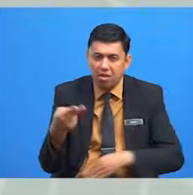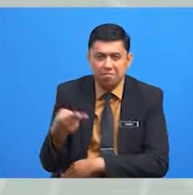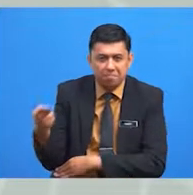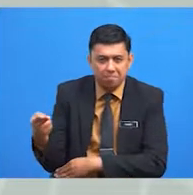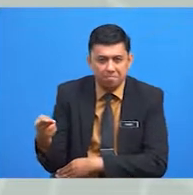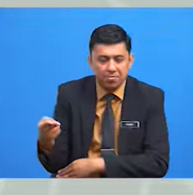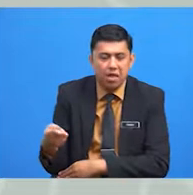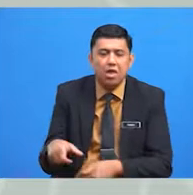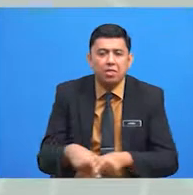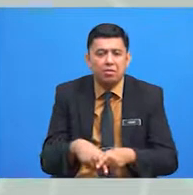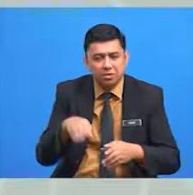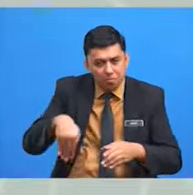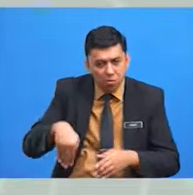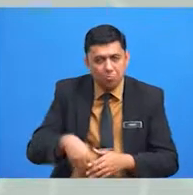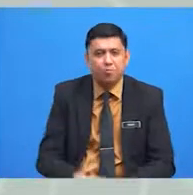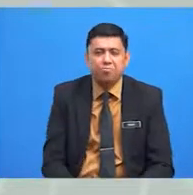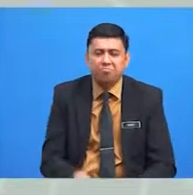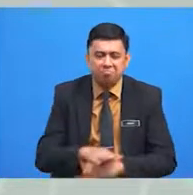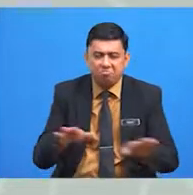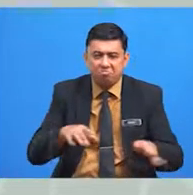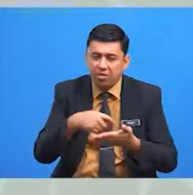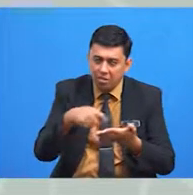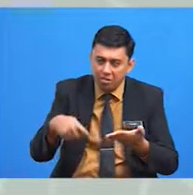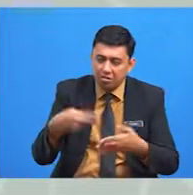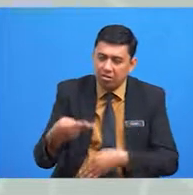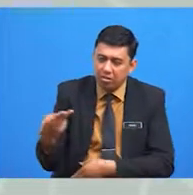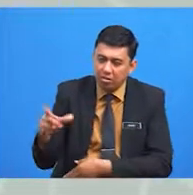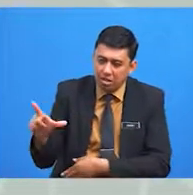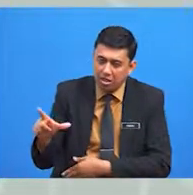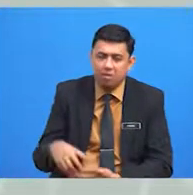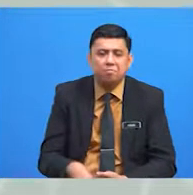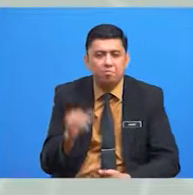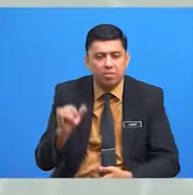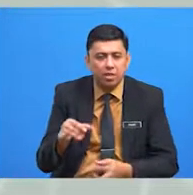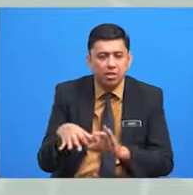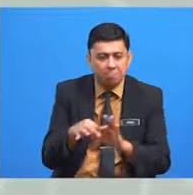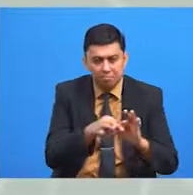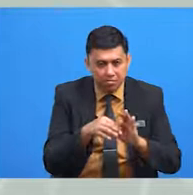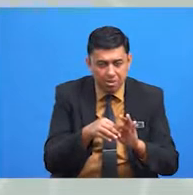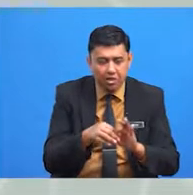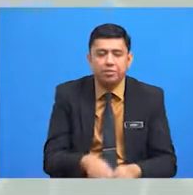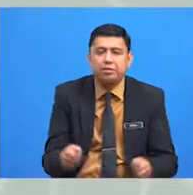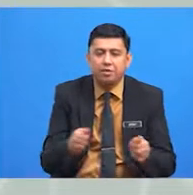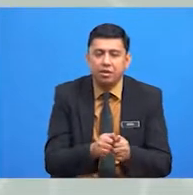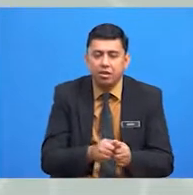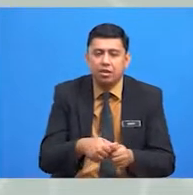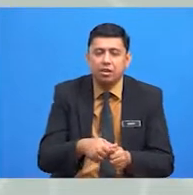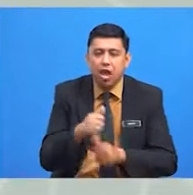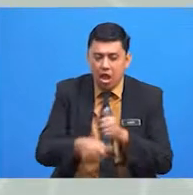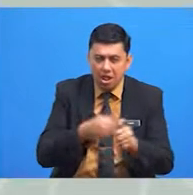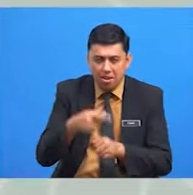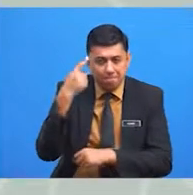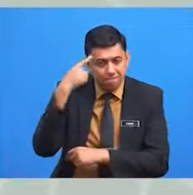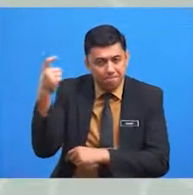sebelumnya, Abdullah Munshi tidak lagi menulis hal-hal yang berkaitan alam khayalan. Sebaliknya